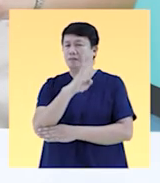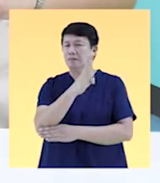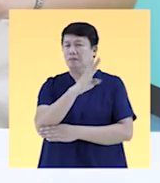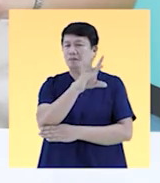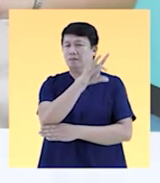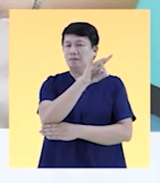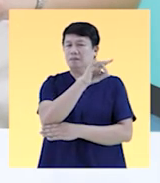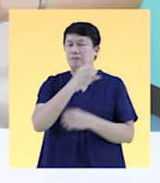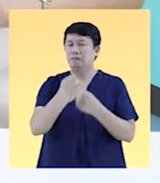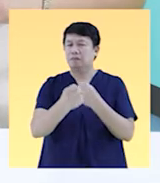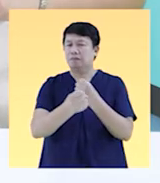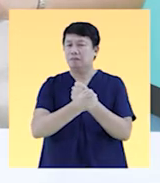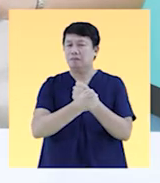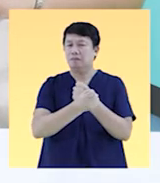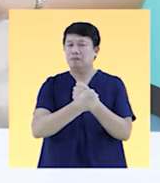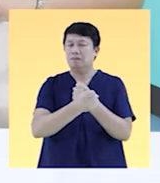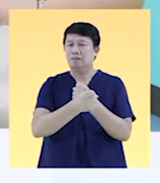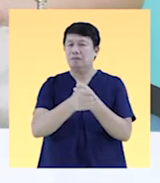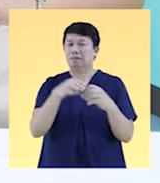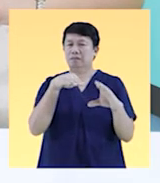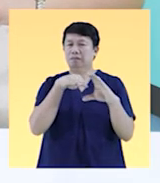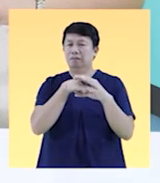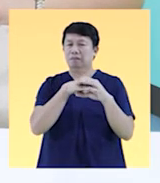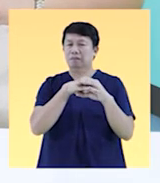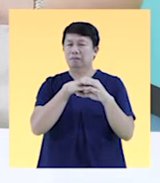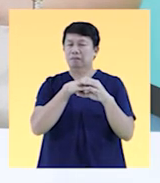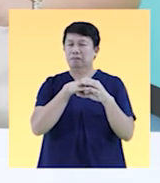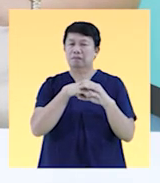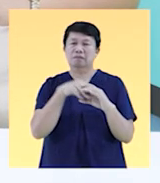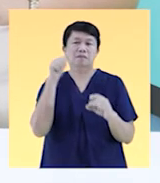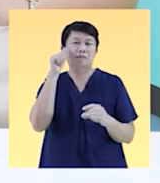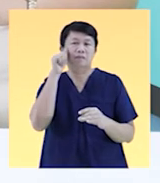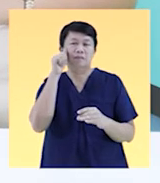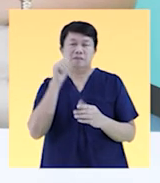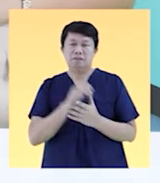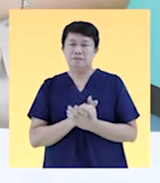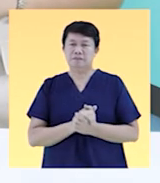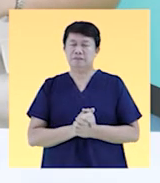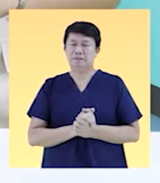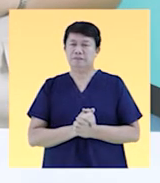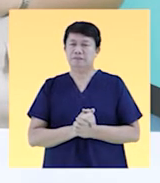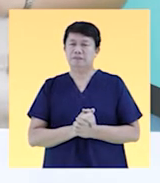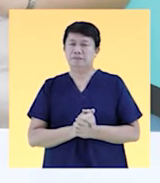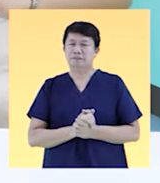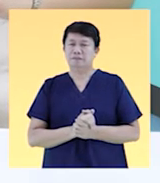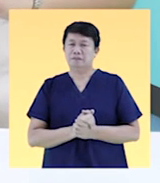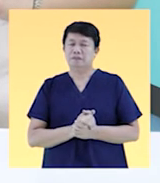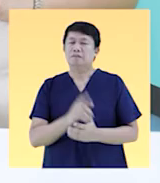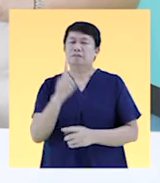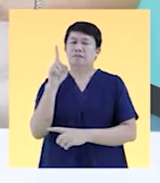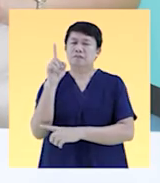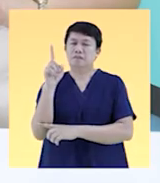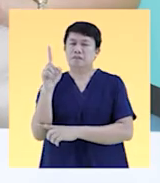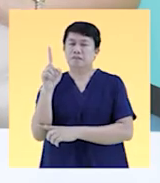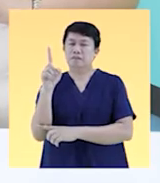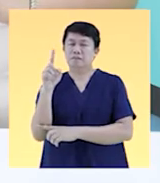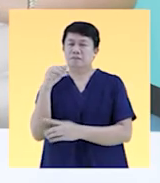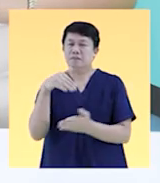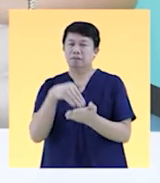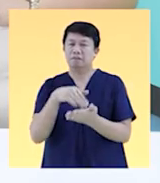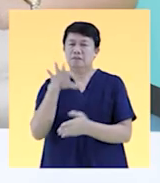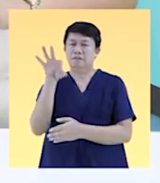5,248 pesos na ipon sa savings account sa bangko ni Ariana. At